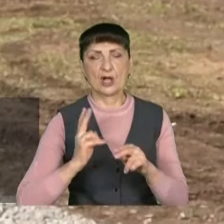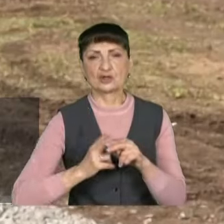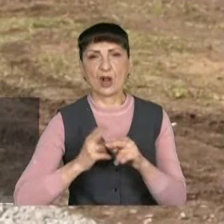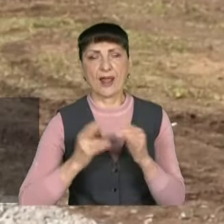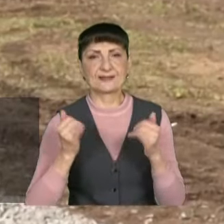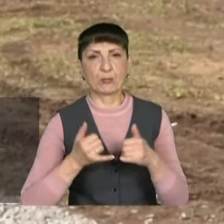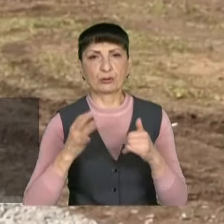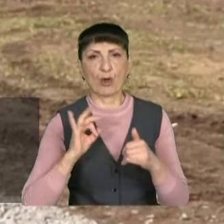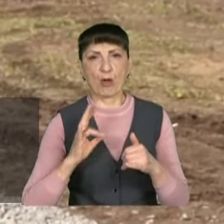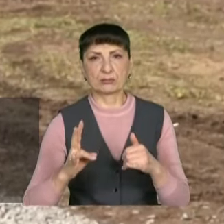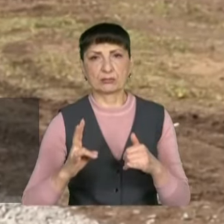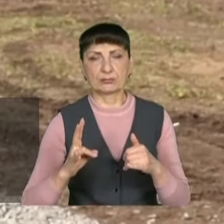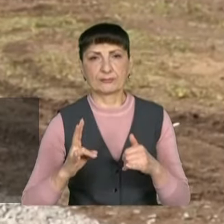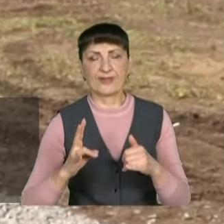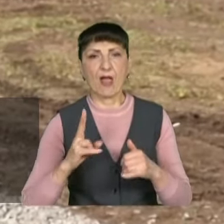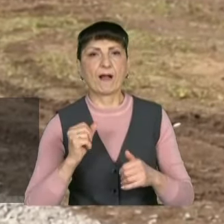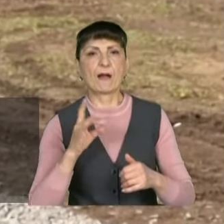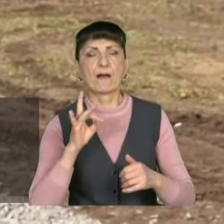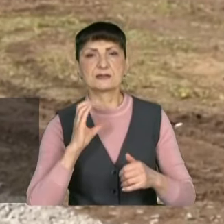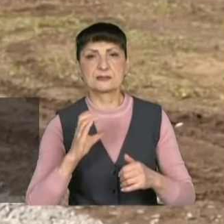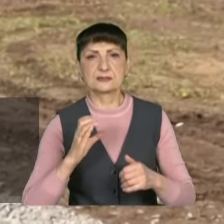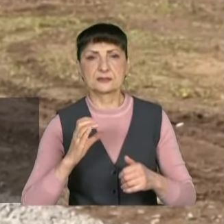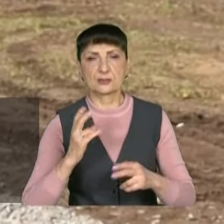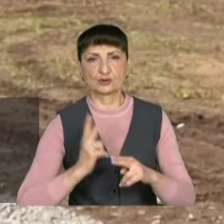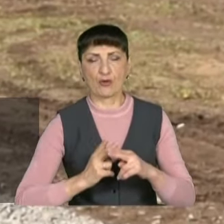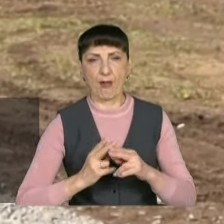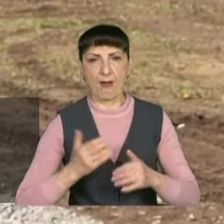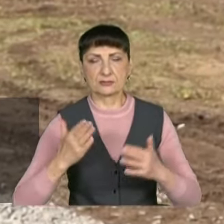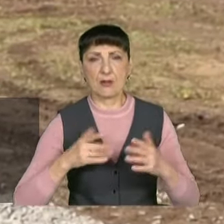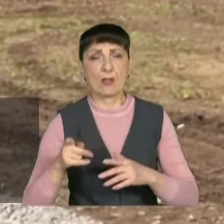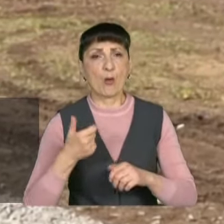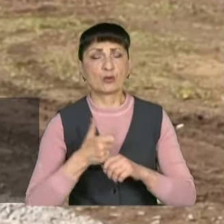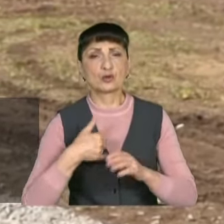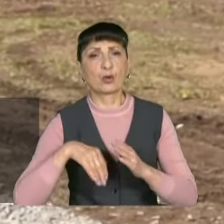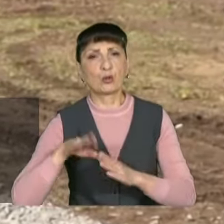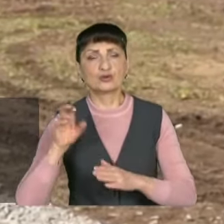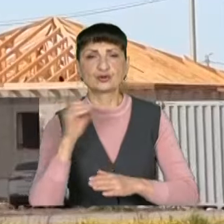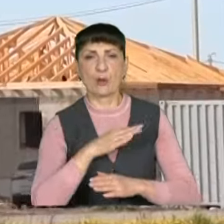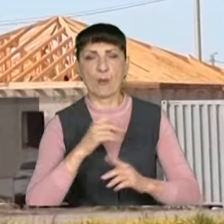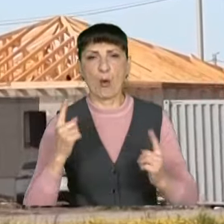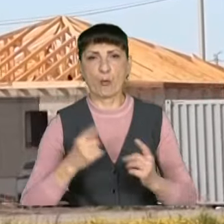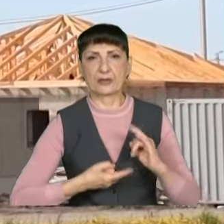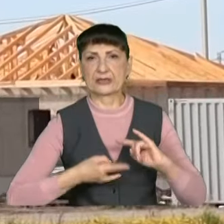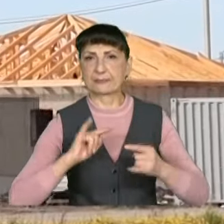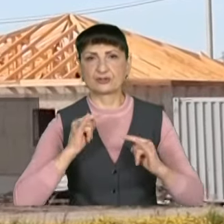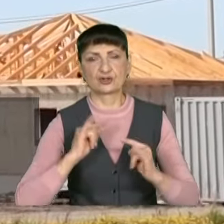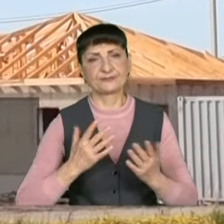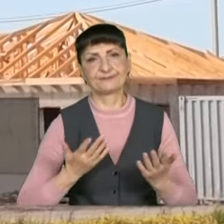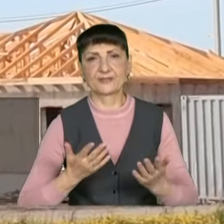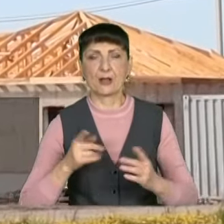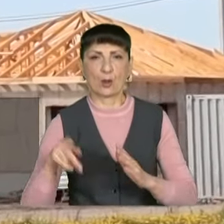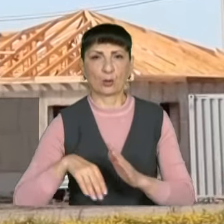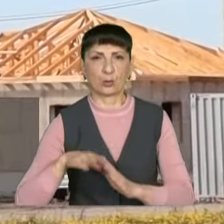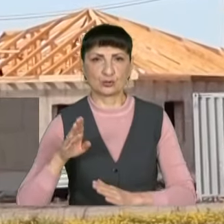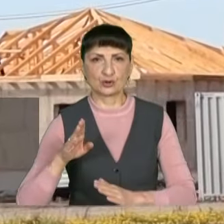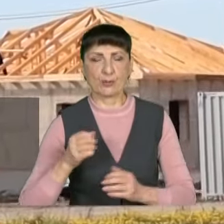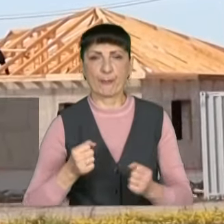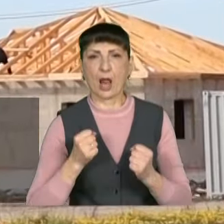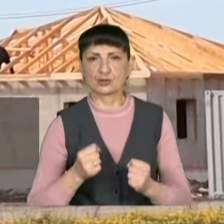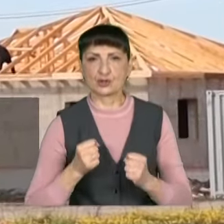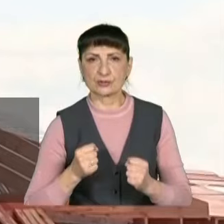здания, каркасное здание будет. Она гораздо лучше, чем обычные кирпичные дома, которые строятся, гораздо